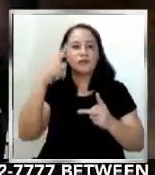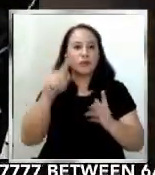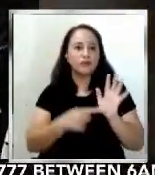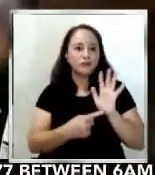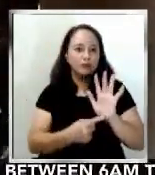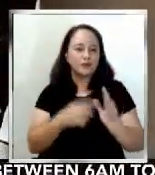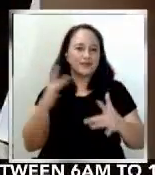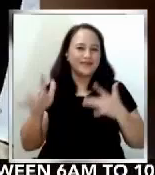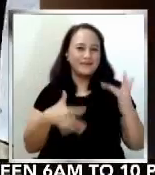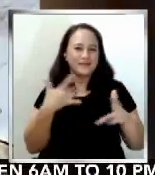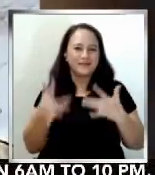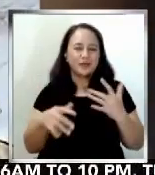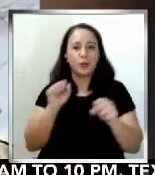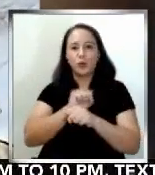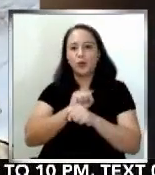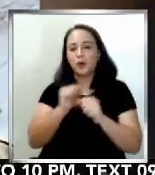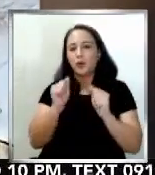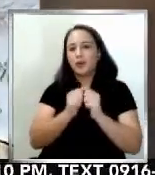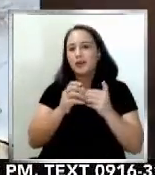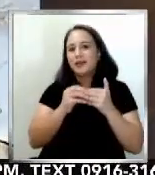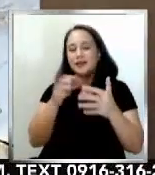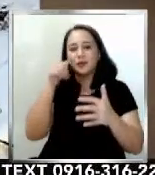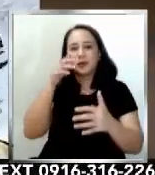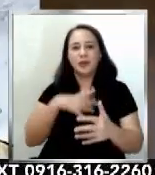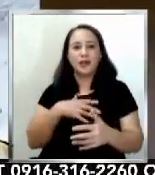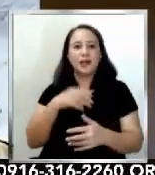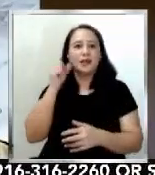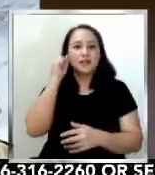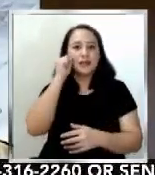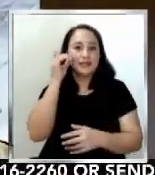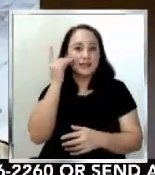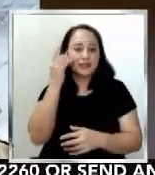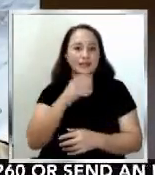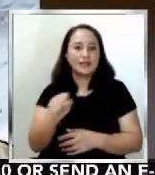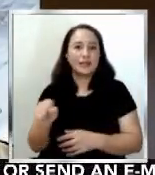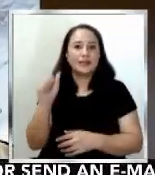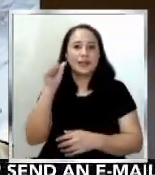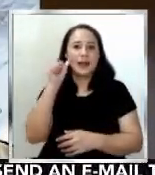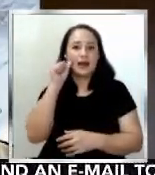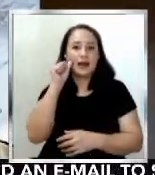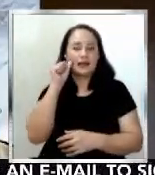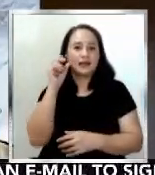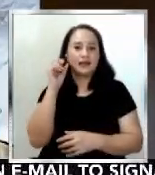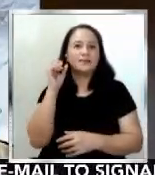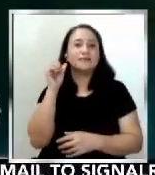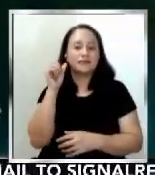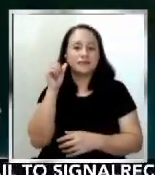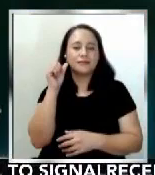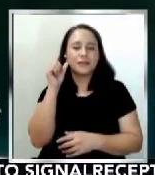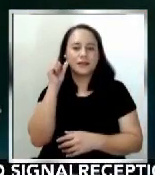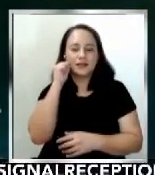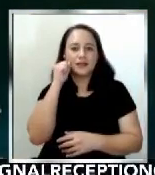siyang makatrabaho ang mga leading lady niyang sina Shaira Diaz at Ara San Agustin.